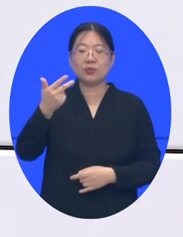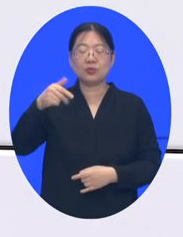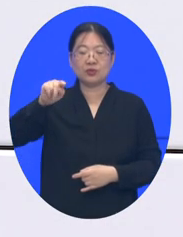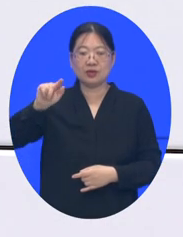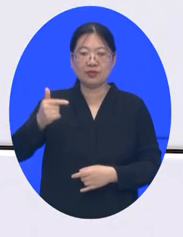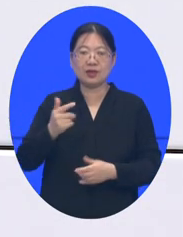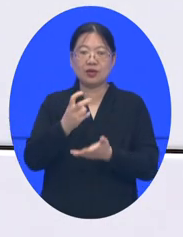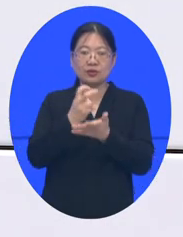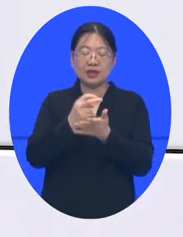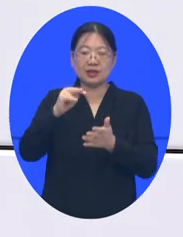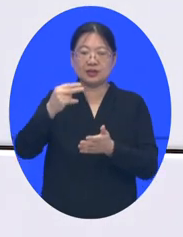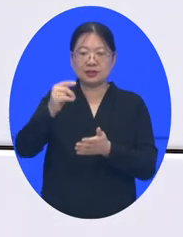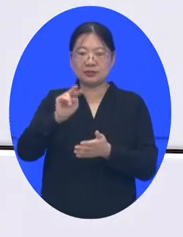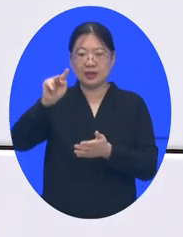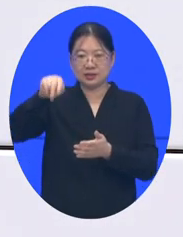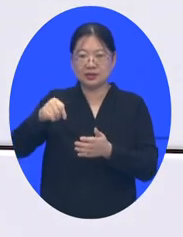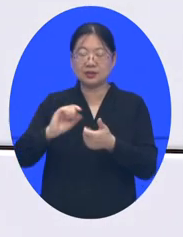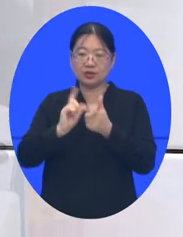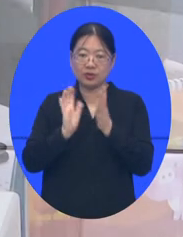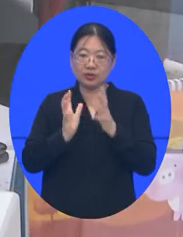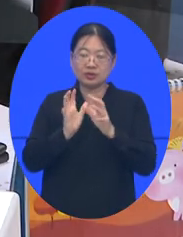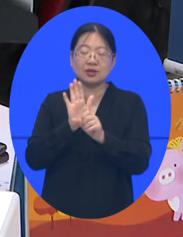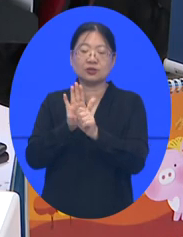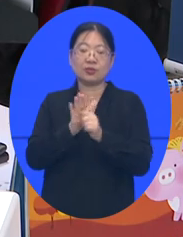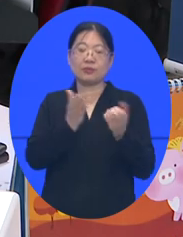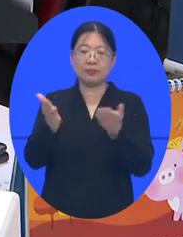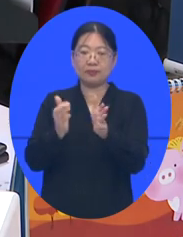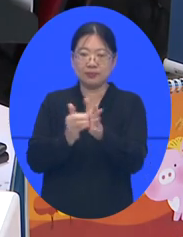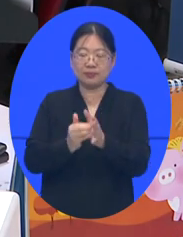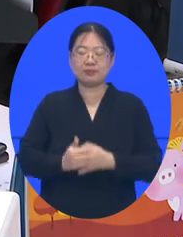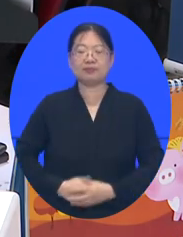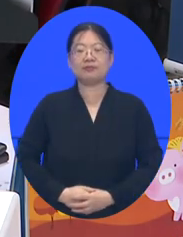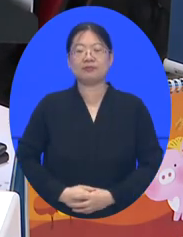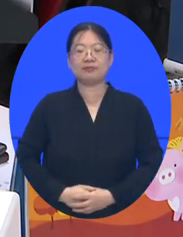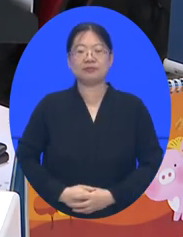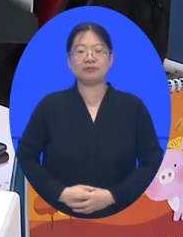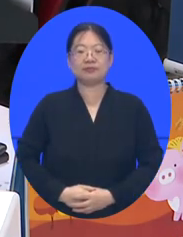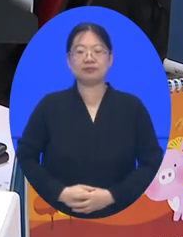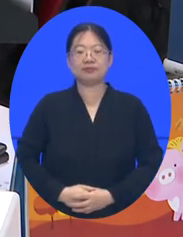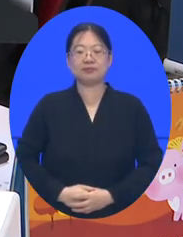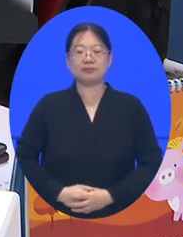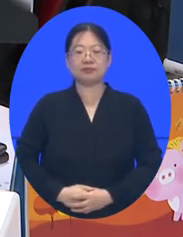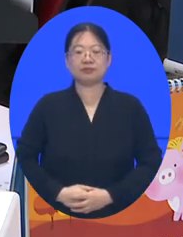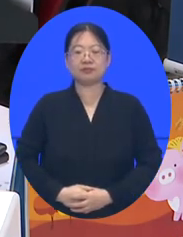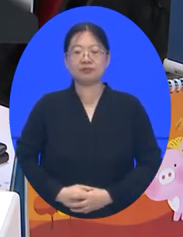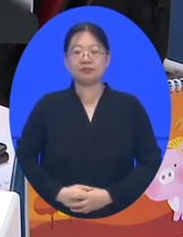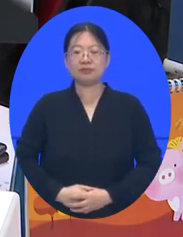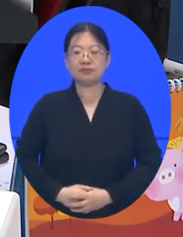127건의 규제 샌드박스 컨설팅을 지원했습니다. GTV 뉴스 최창순입니다.